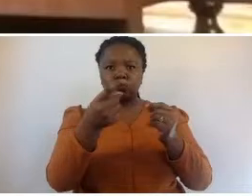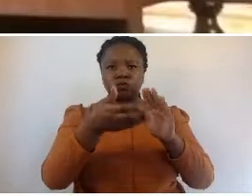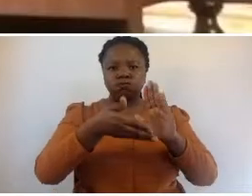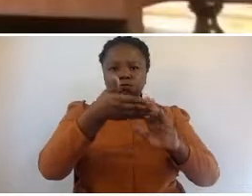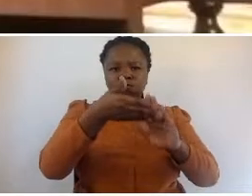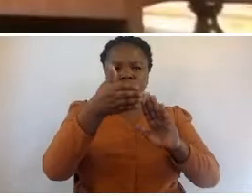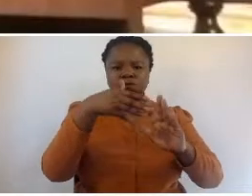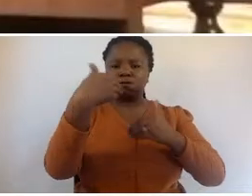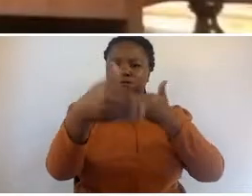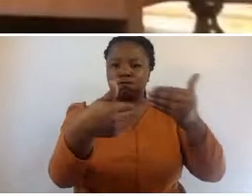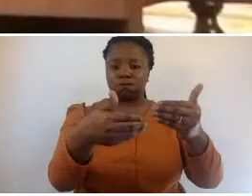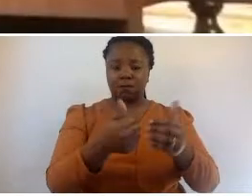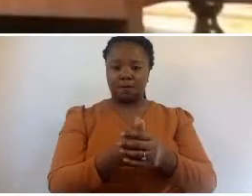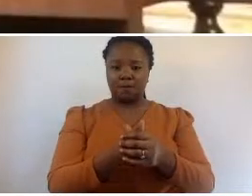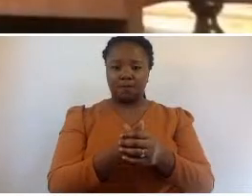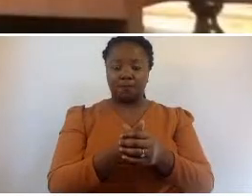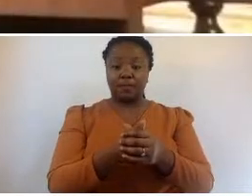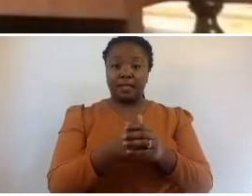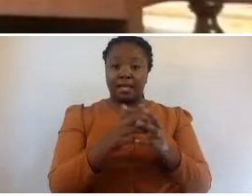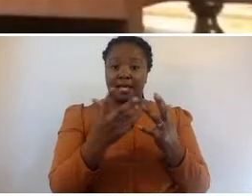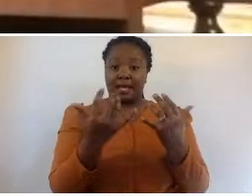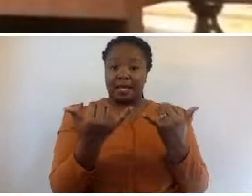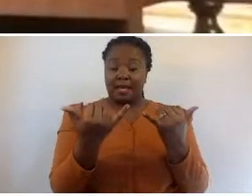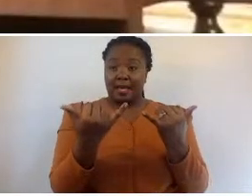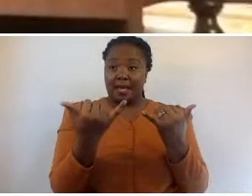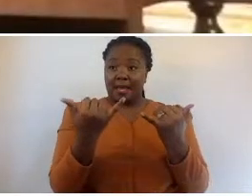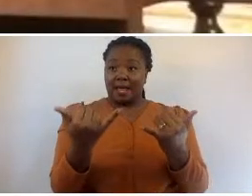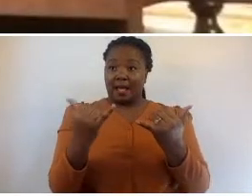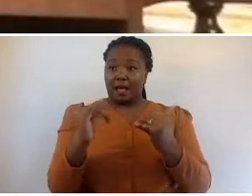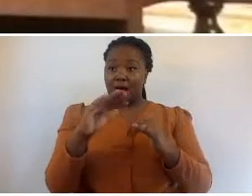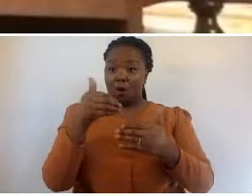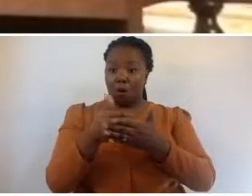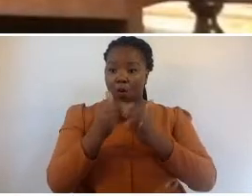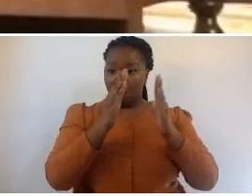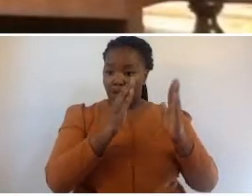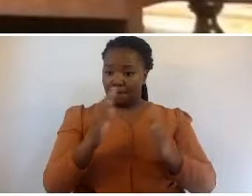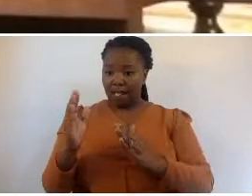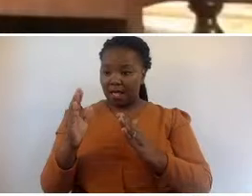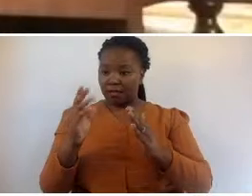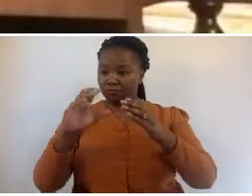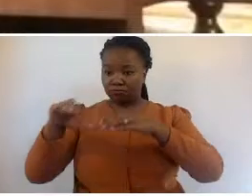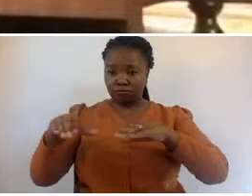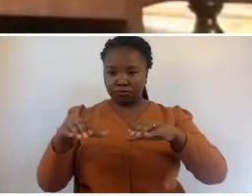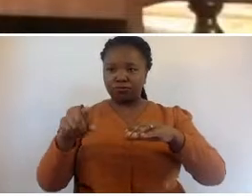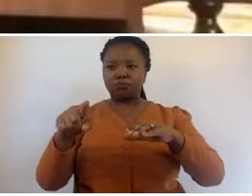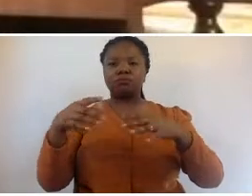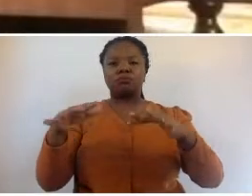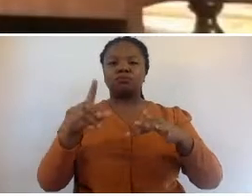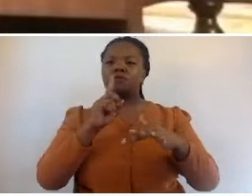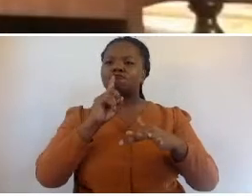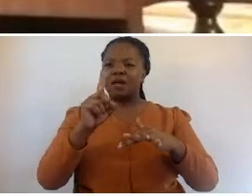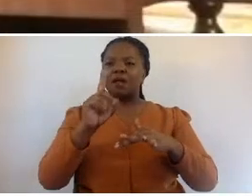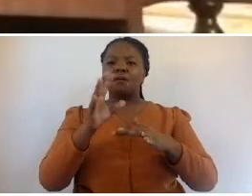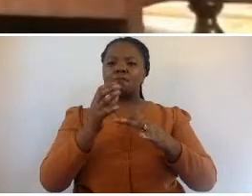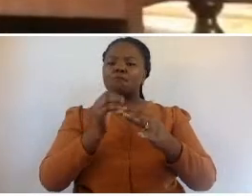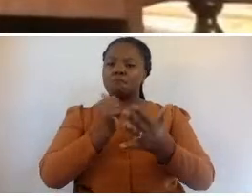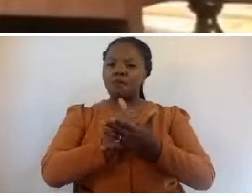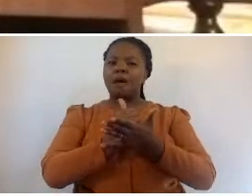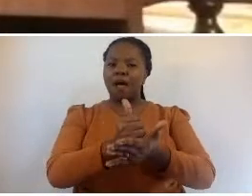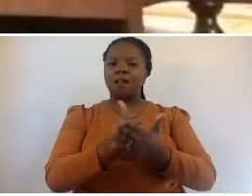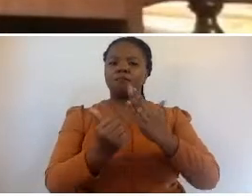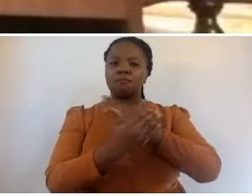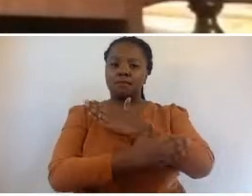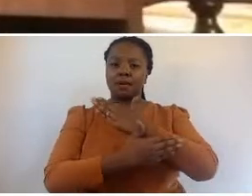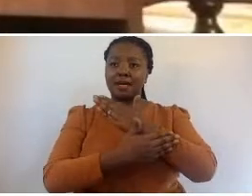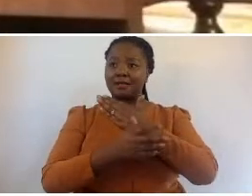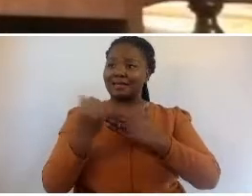contributions concrètes. Et cela a aidé l'Ouganda à bien gérer